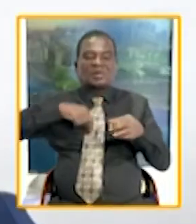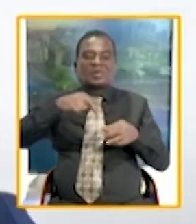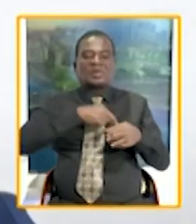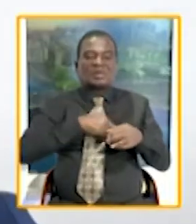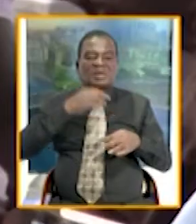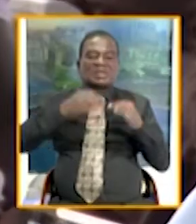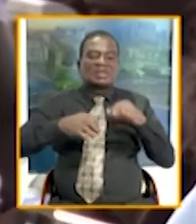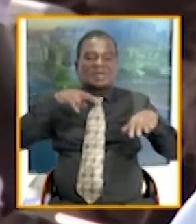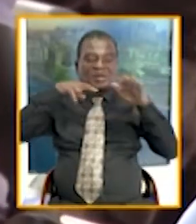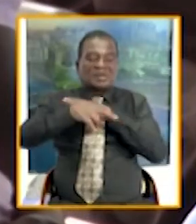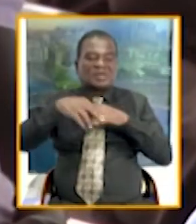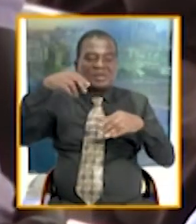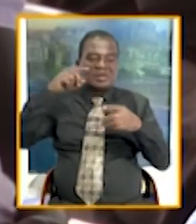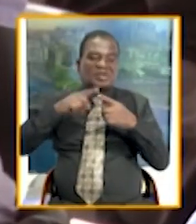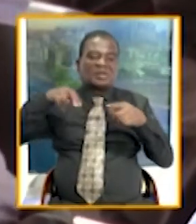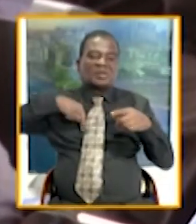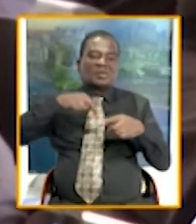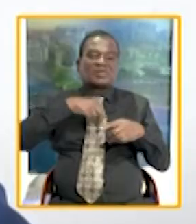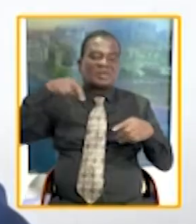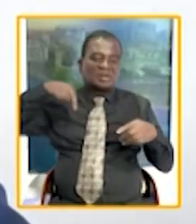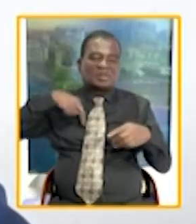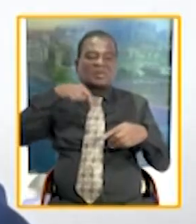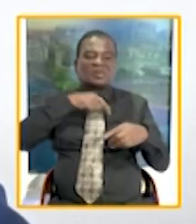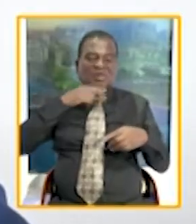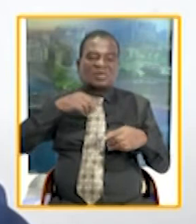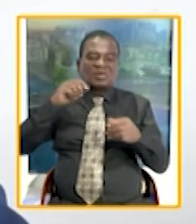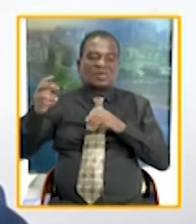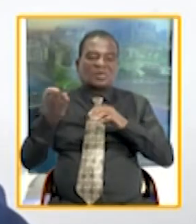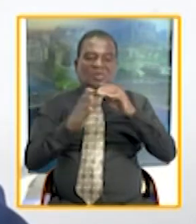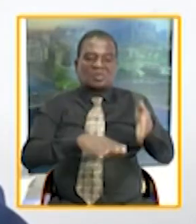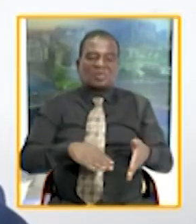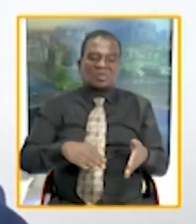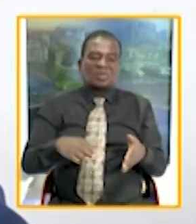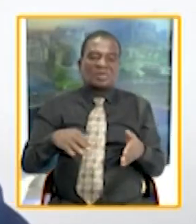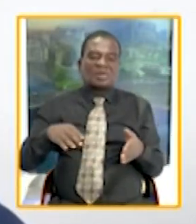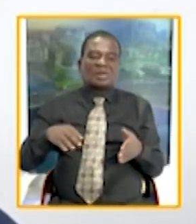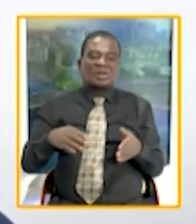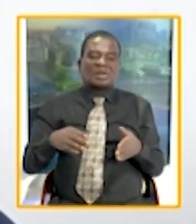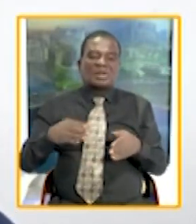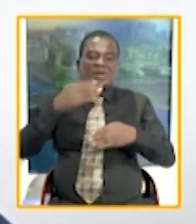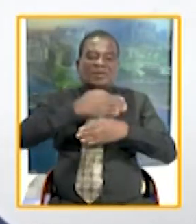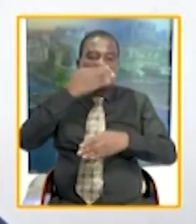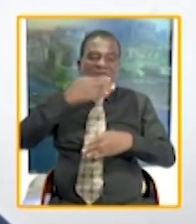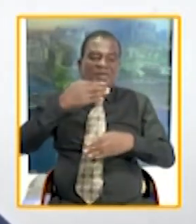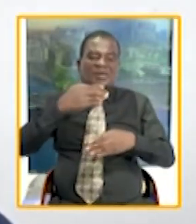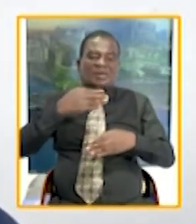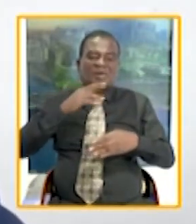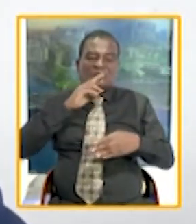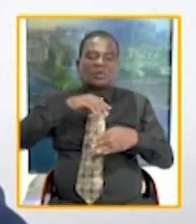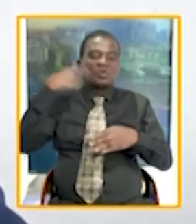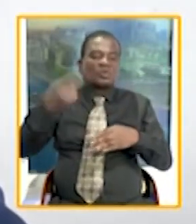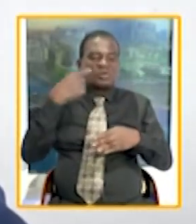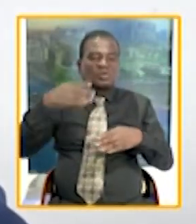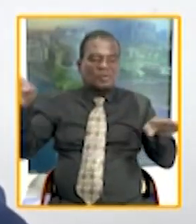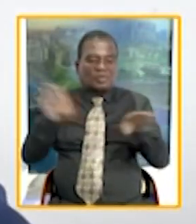notre communauté, c'est nous que ça va décimer. N'oubliez pas que les frontières sont toujours fermées. Et ça, pour tous les pays de la CEDEAO, ce n'est pas que la